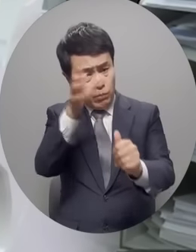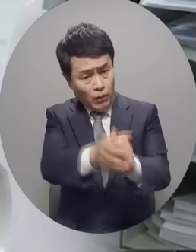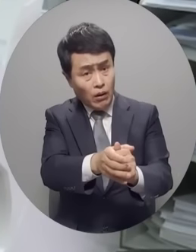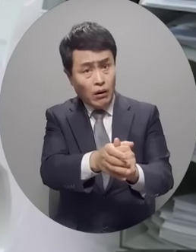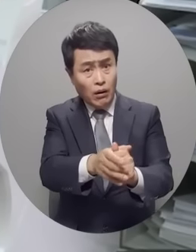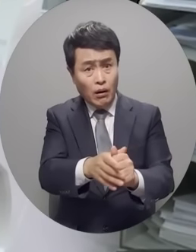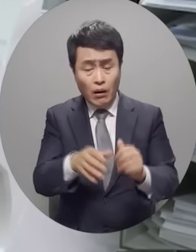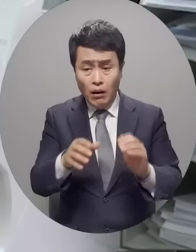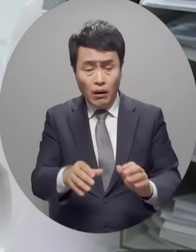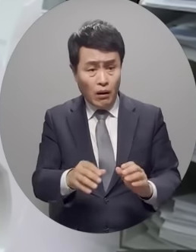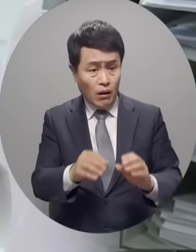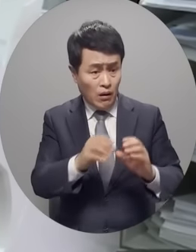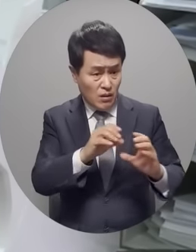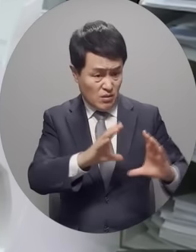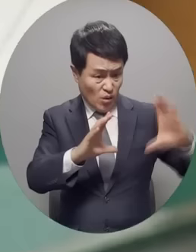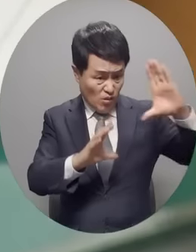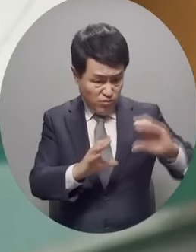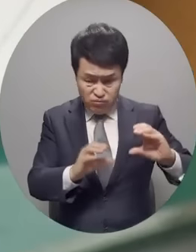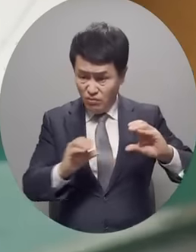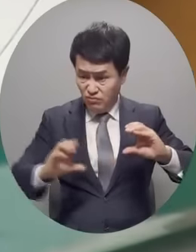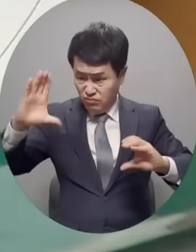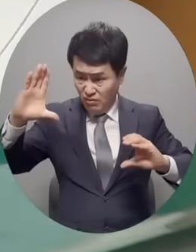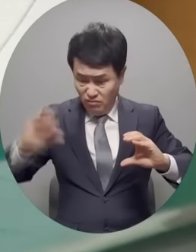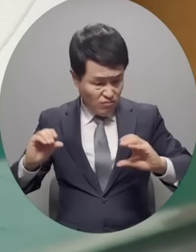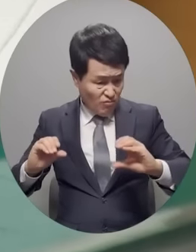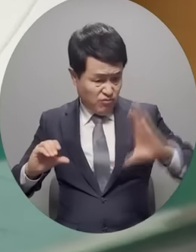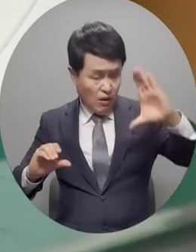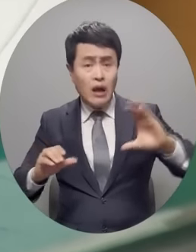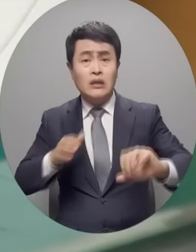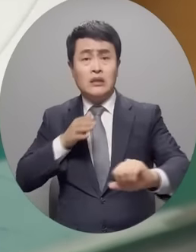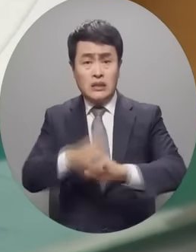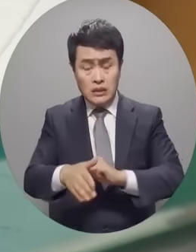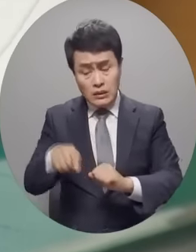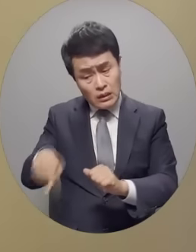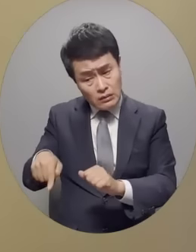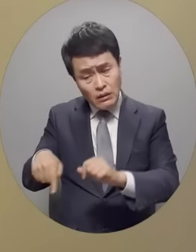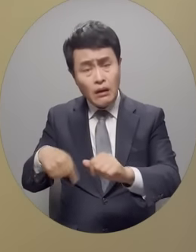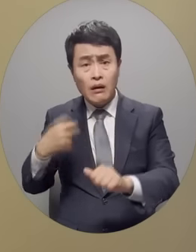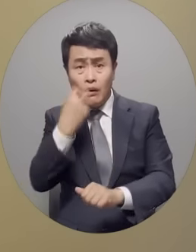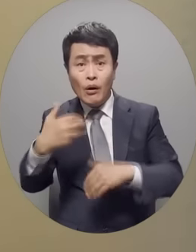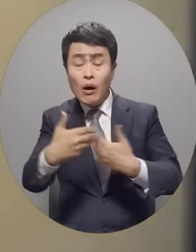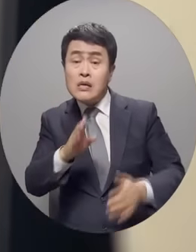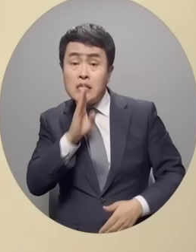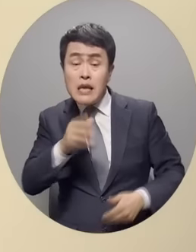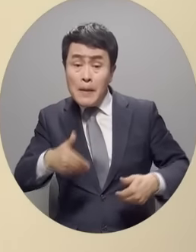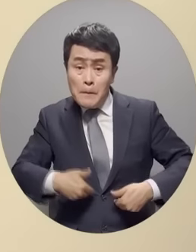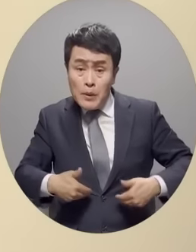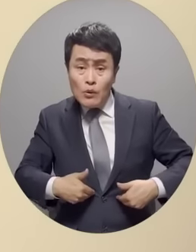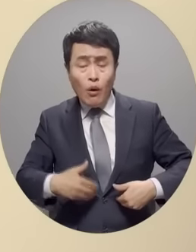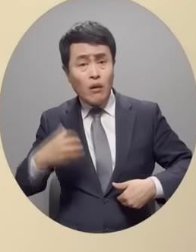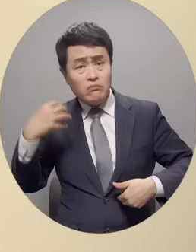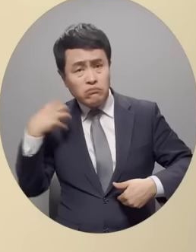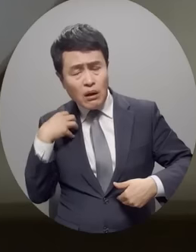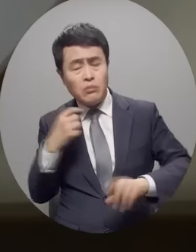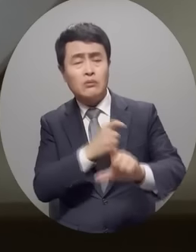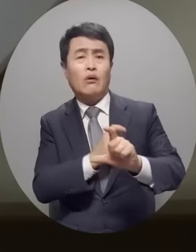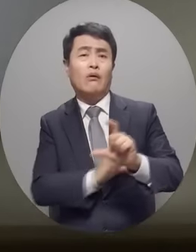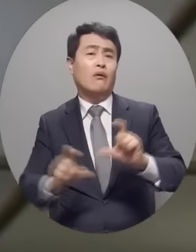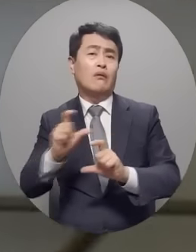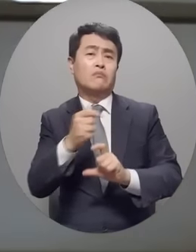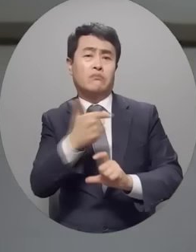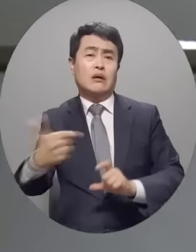효과 차단을 위해 이 금융권에도 가계대출 관리책을 시행할 예정이어서 실수요자들의 부담은 더 커질 것으로 보입니다.